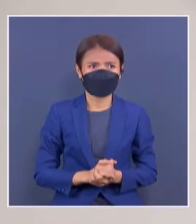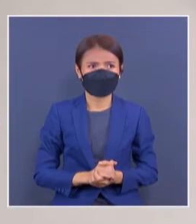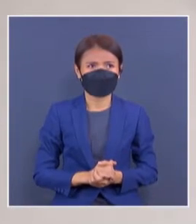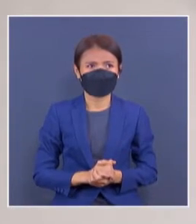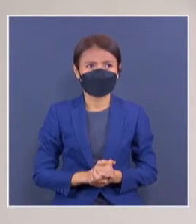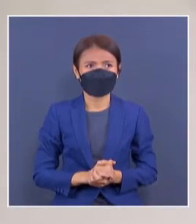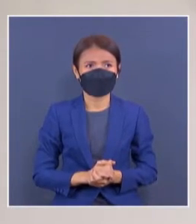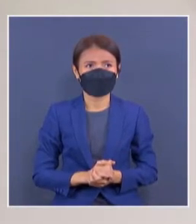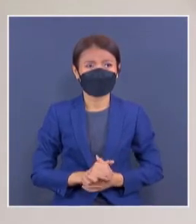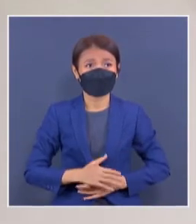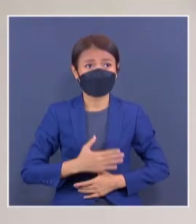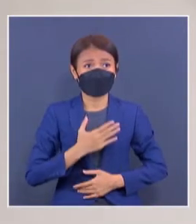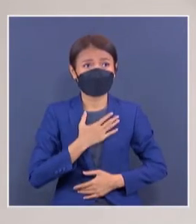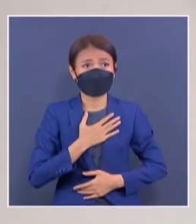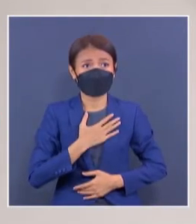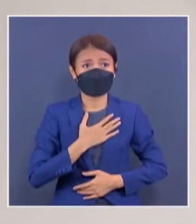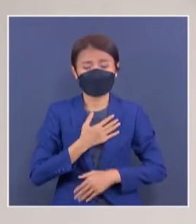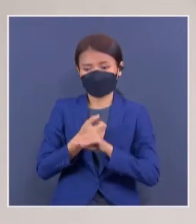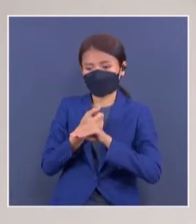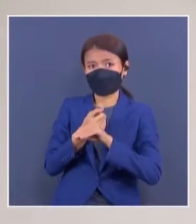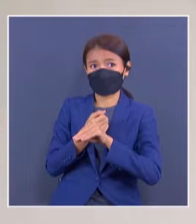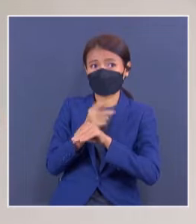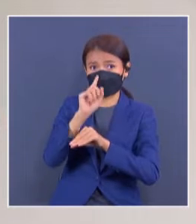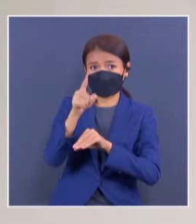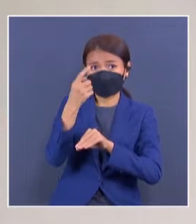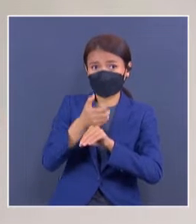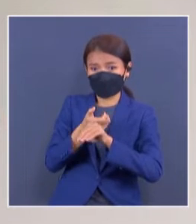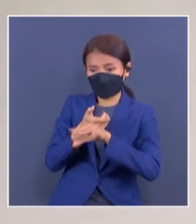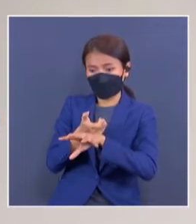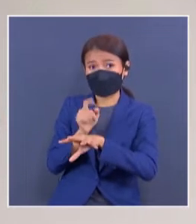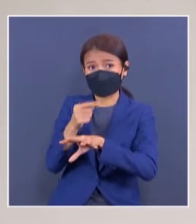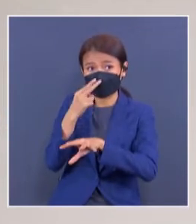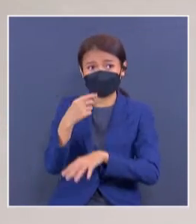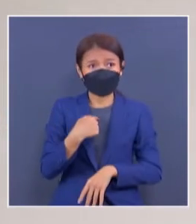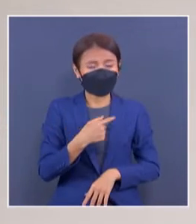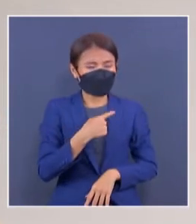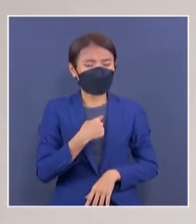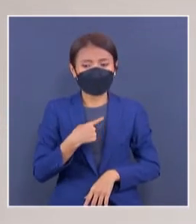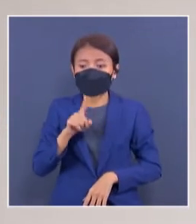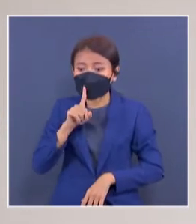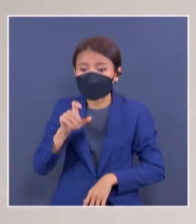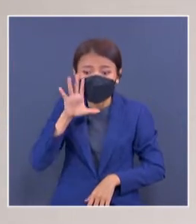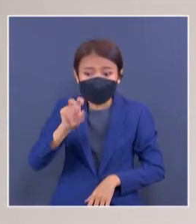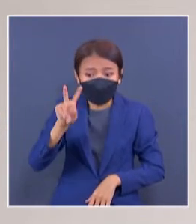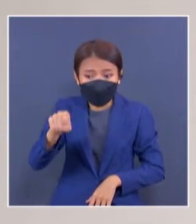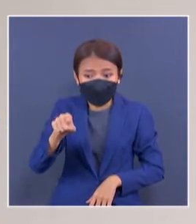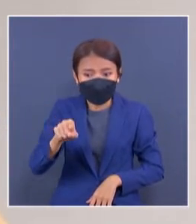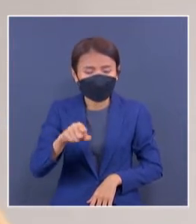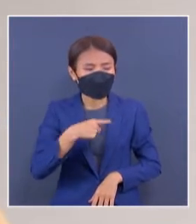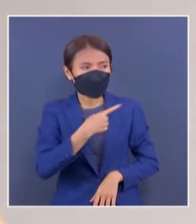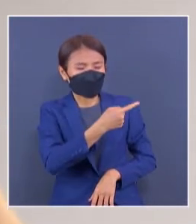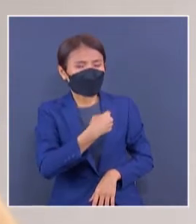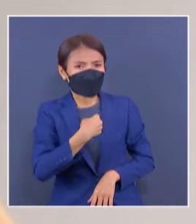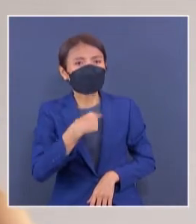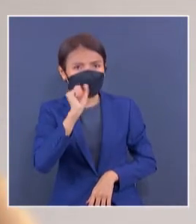แล้วคันนี้มันก็เริ่มมันก็ถามว่าหนูเป็นกระสือหรือเปล่าก็บอกว่าใช่แล้วสักพักมันก็เริ่มลวนลามหนูเริ่มเอามาล้วงอะไรอย่าง